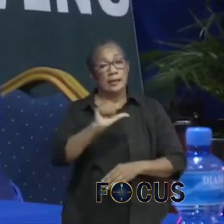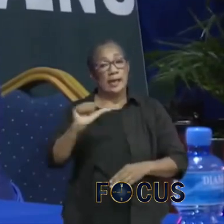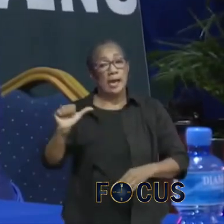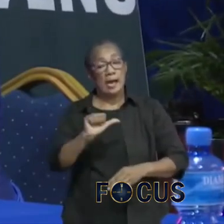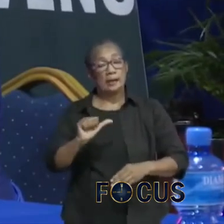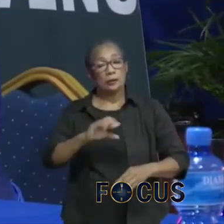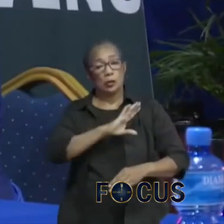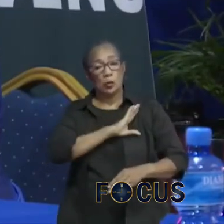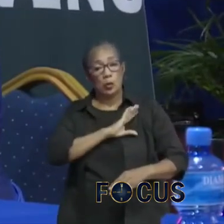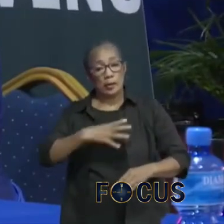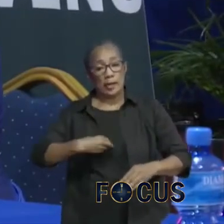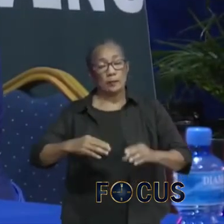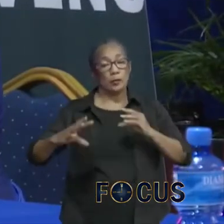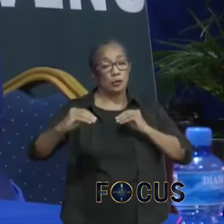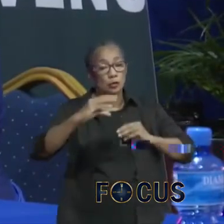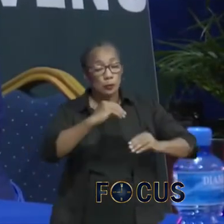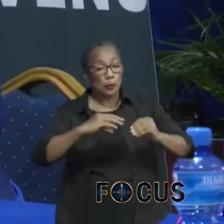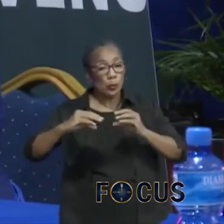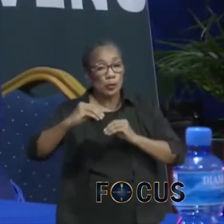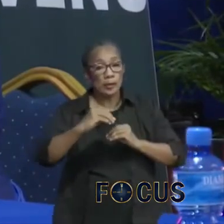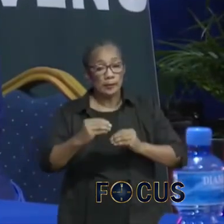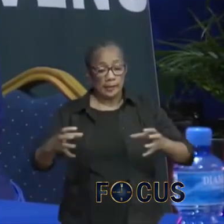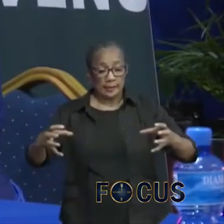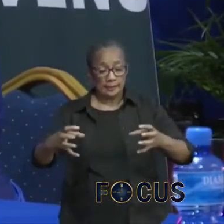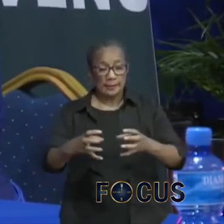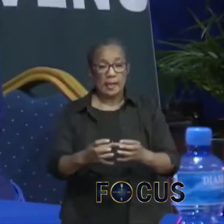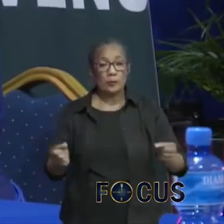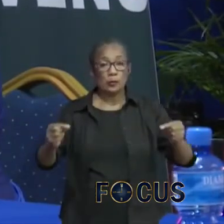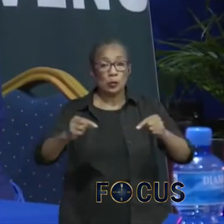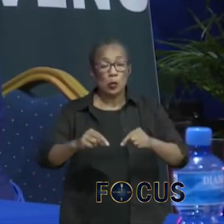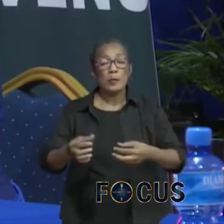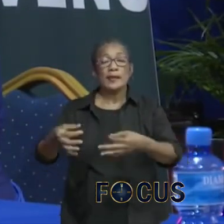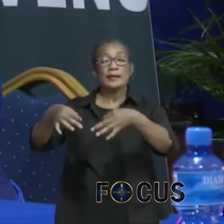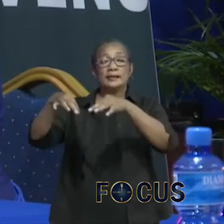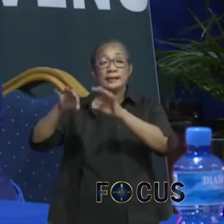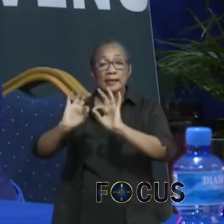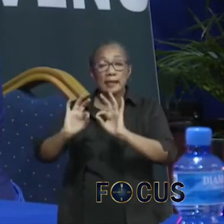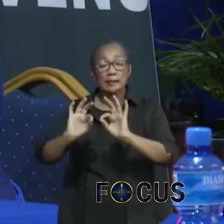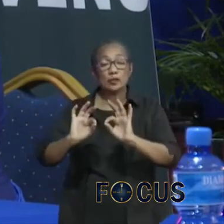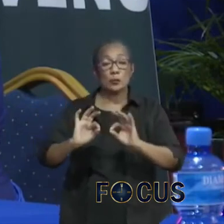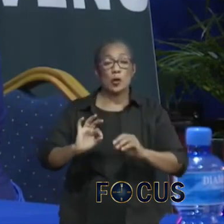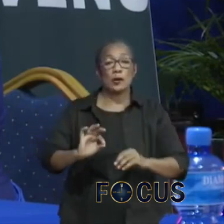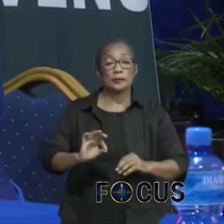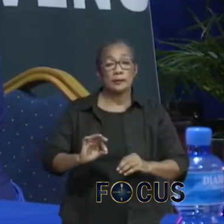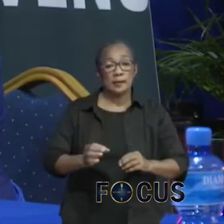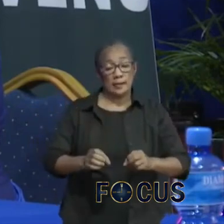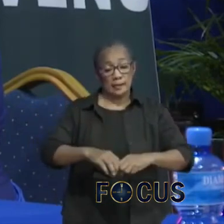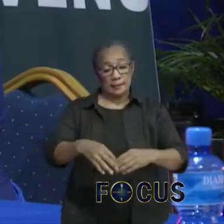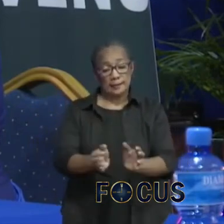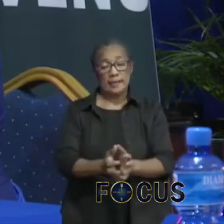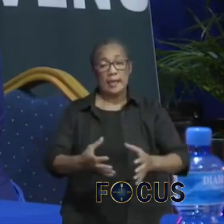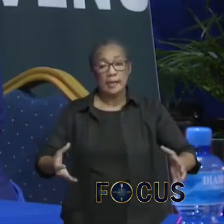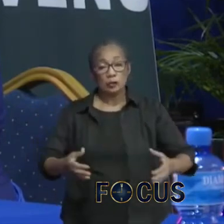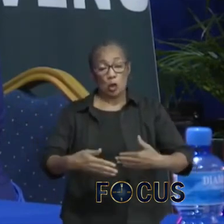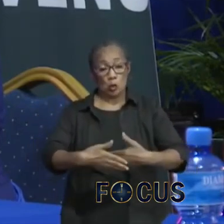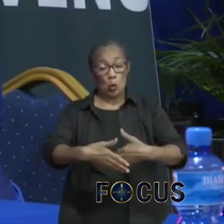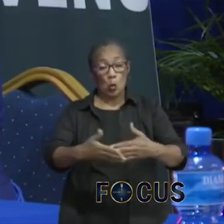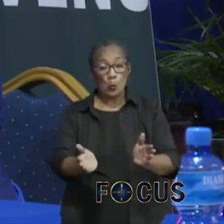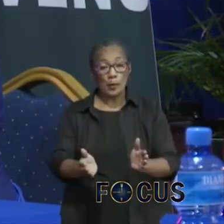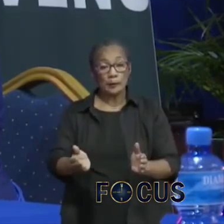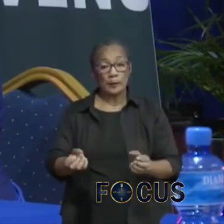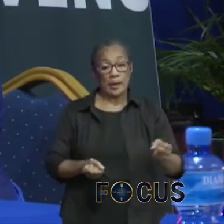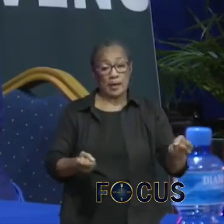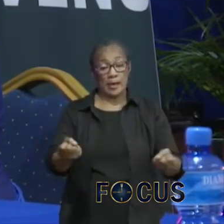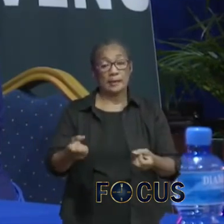vandaag ook hebben gehad is de meeting met de transportsector en deze openbaar transport.